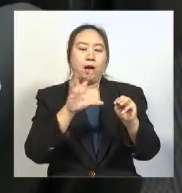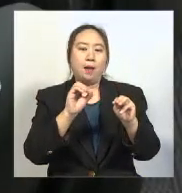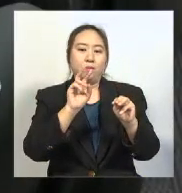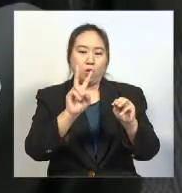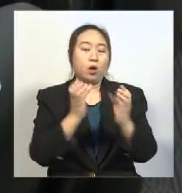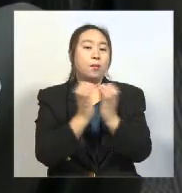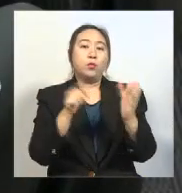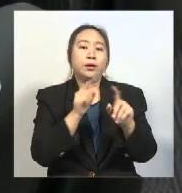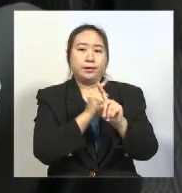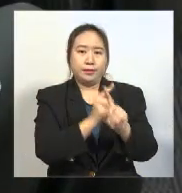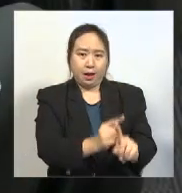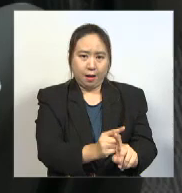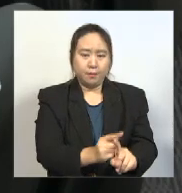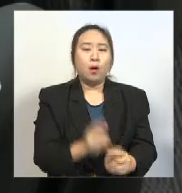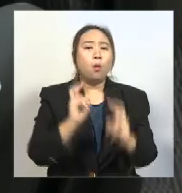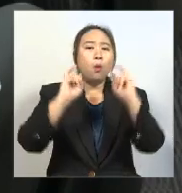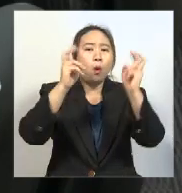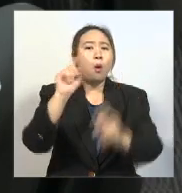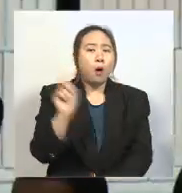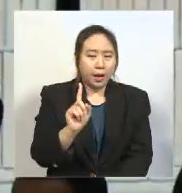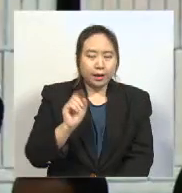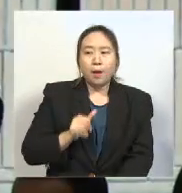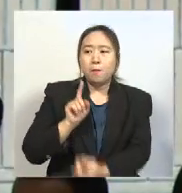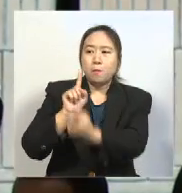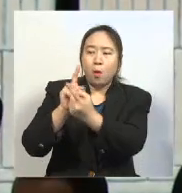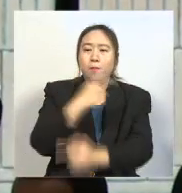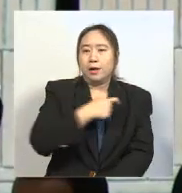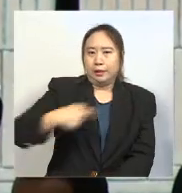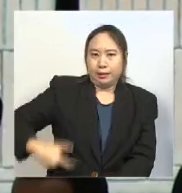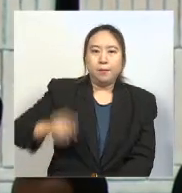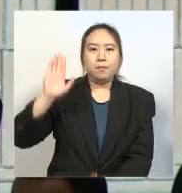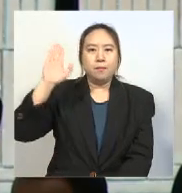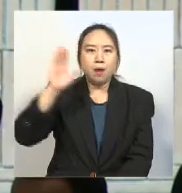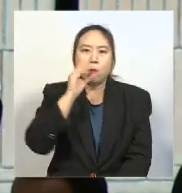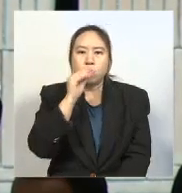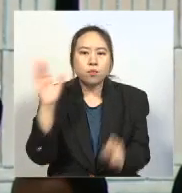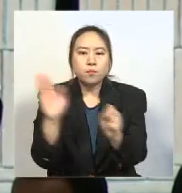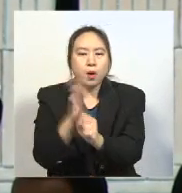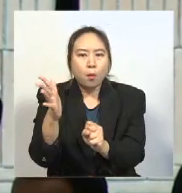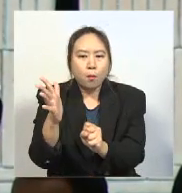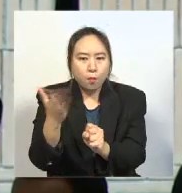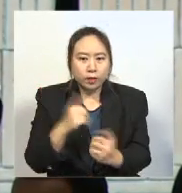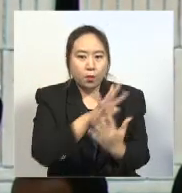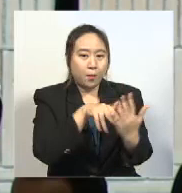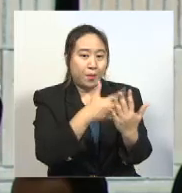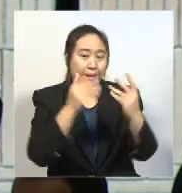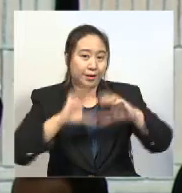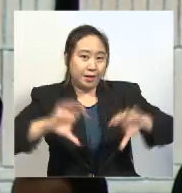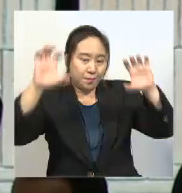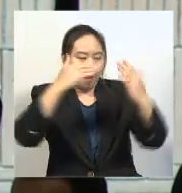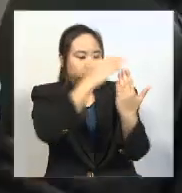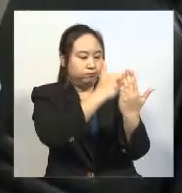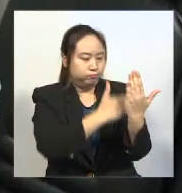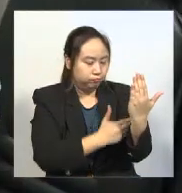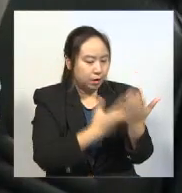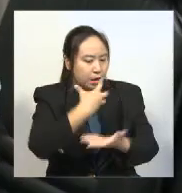นูญในประเด็นการถวายสัตย์ปฏิญาณตนไม่ครบและการแถลงนโยบายของรัฐบาลต่อรัฐสภาไม่มีรายละเอียดของงบ